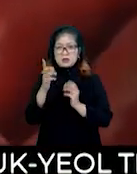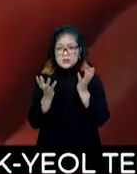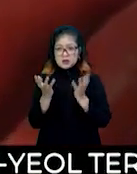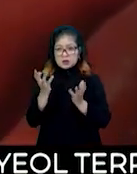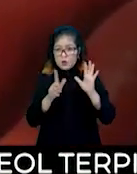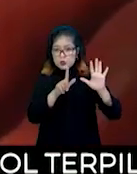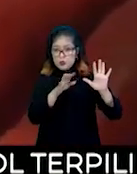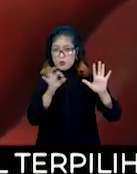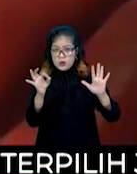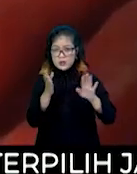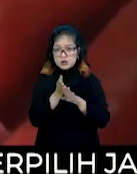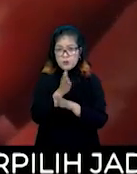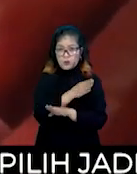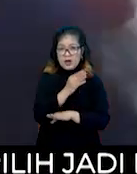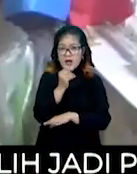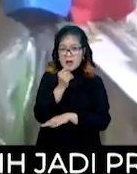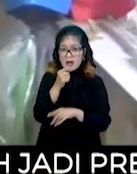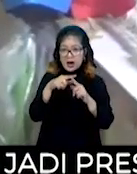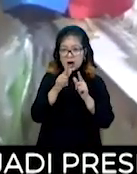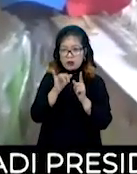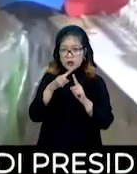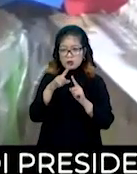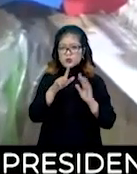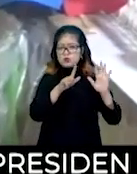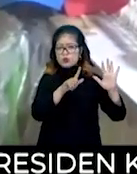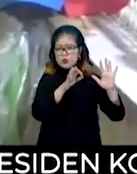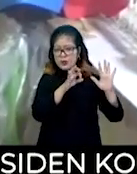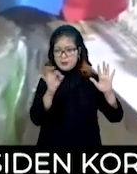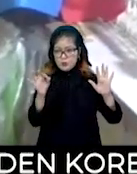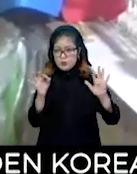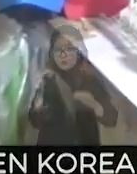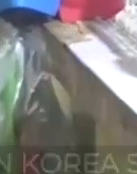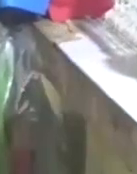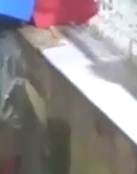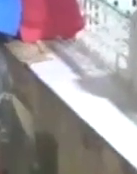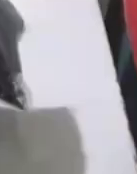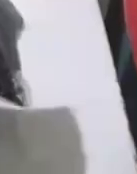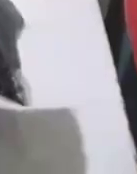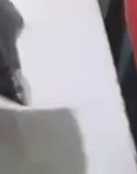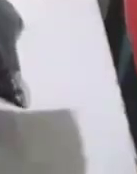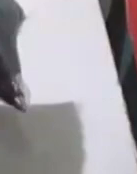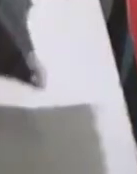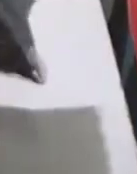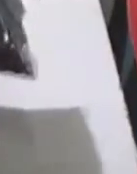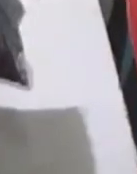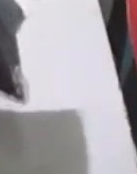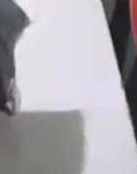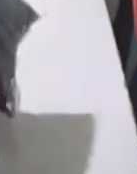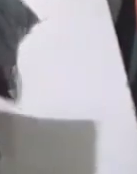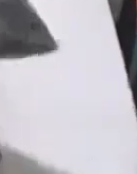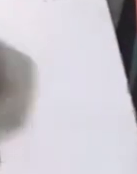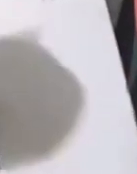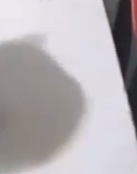harga sebelumnya Rp30.000 per kilo. Di pasar ini, harga cabai mengalami kenaikan tertinggi karena berkurangnya hasil panen akibat